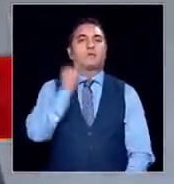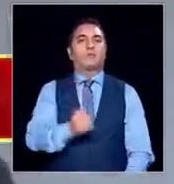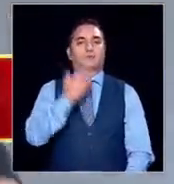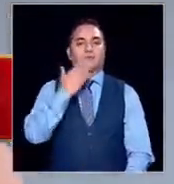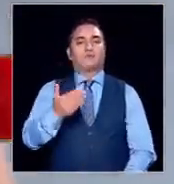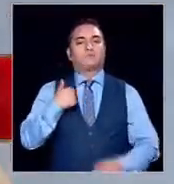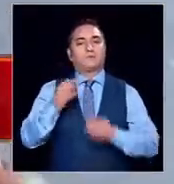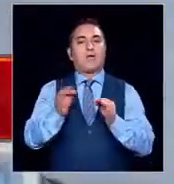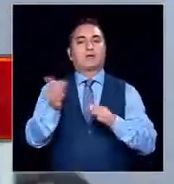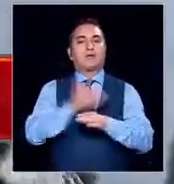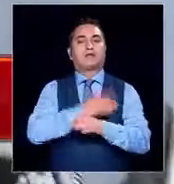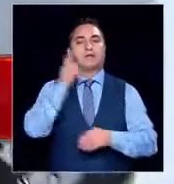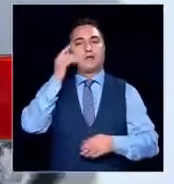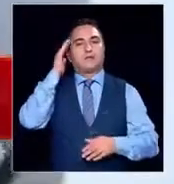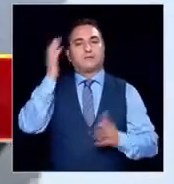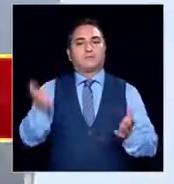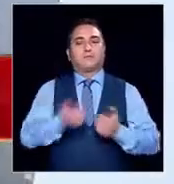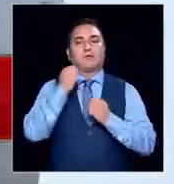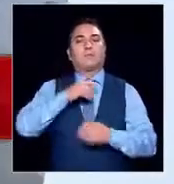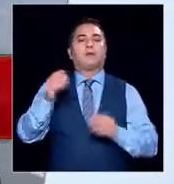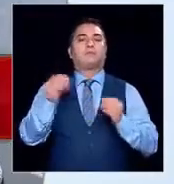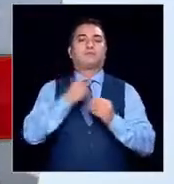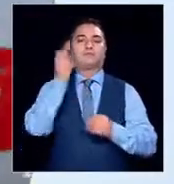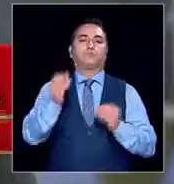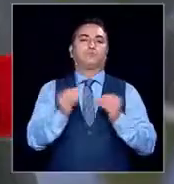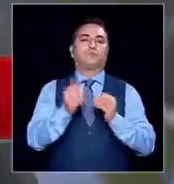Ural ailesi tatil dolandırıcıları için suç